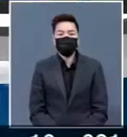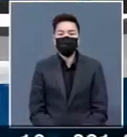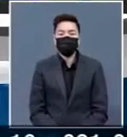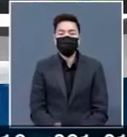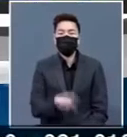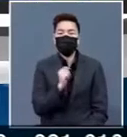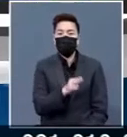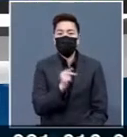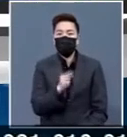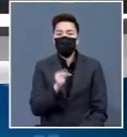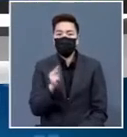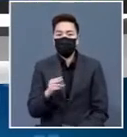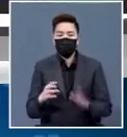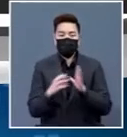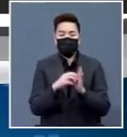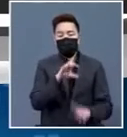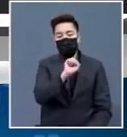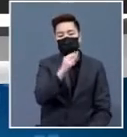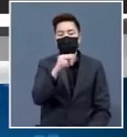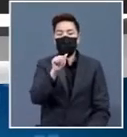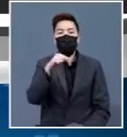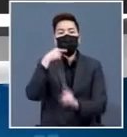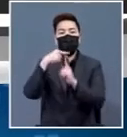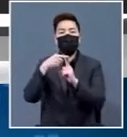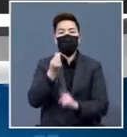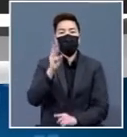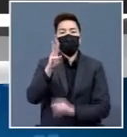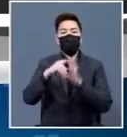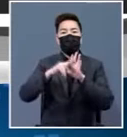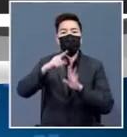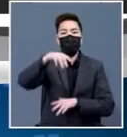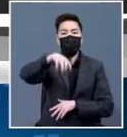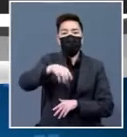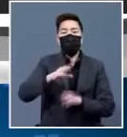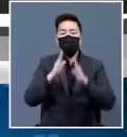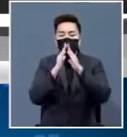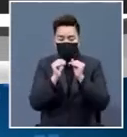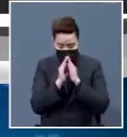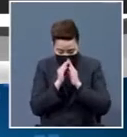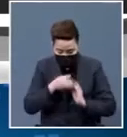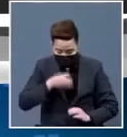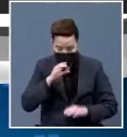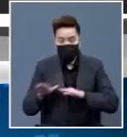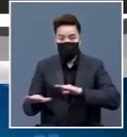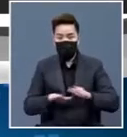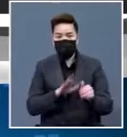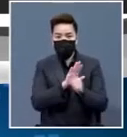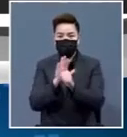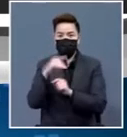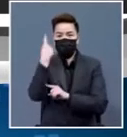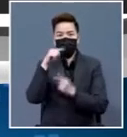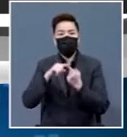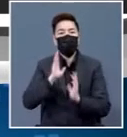ทททมอบตราสัญลักษณ์ชาพลัสค่ะให้กับพระบรมมหาราชวังและวัดพระศรีรัตนศาสดารามที่พร้อมให้การต้อนรับ